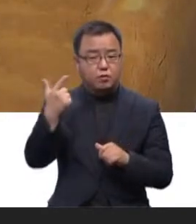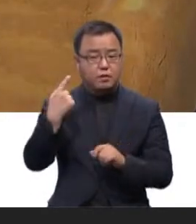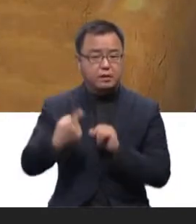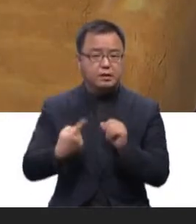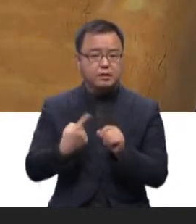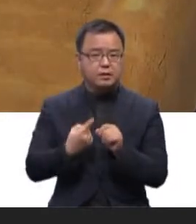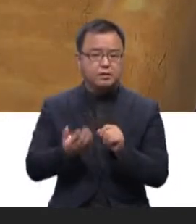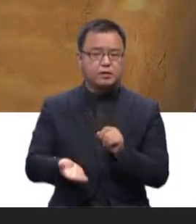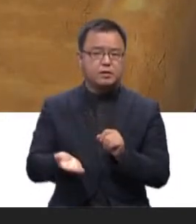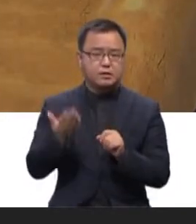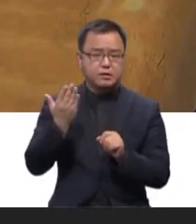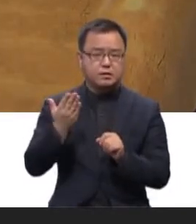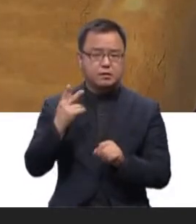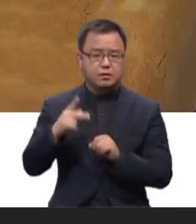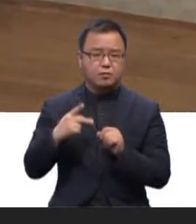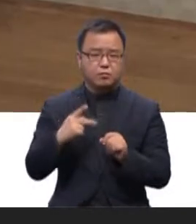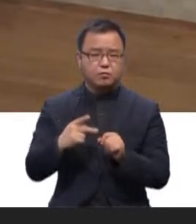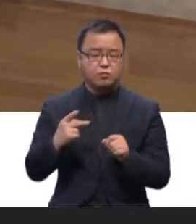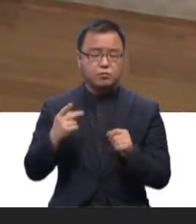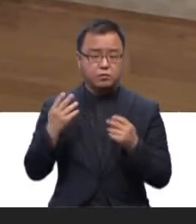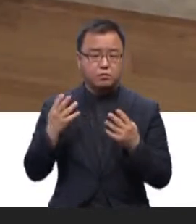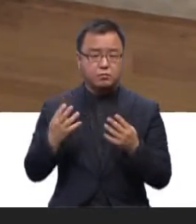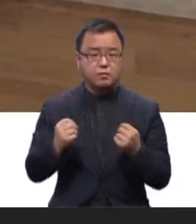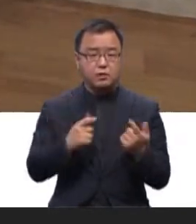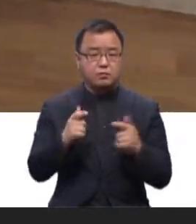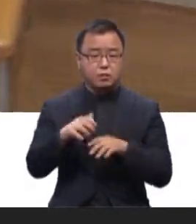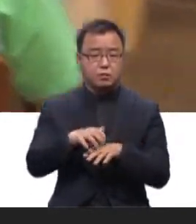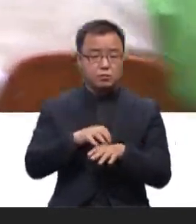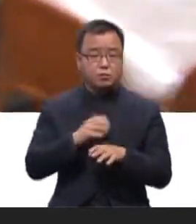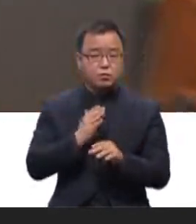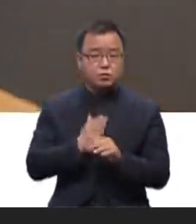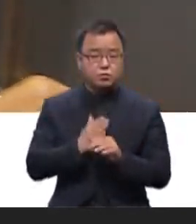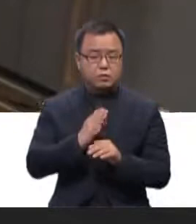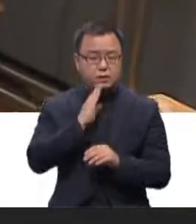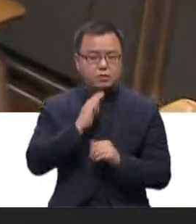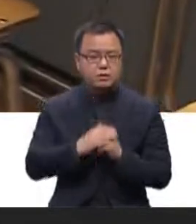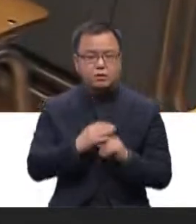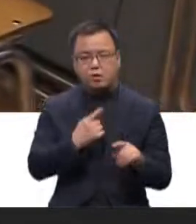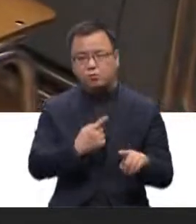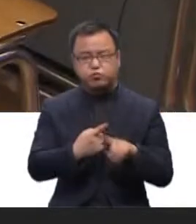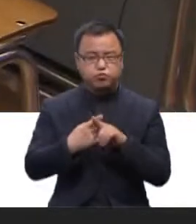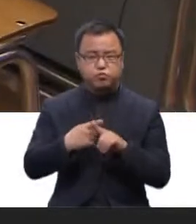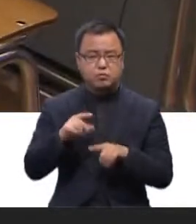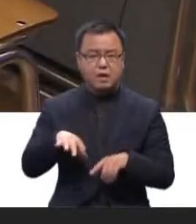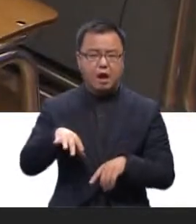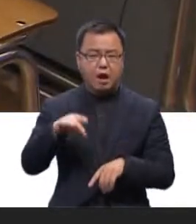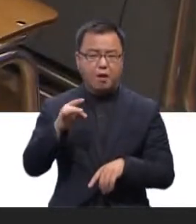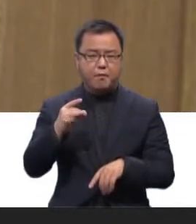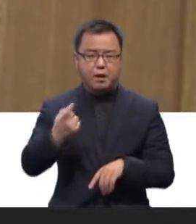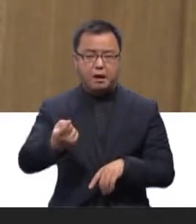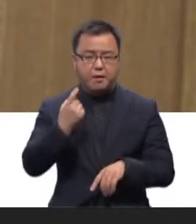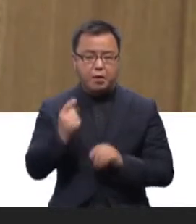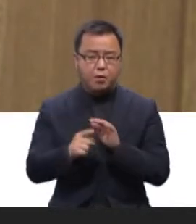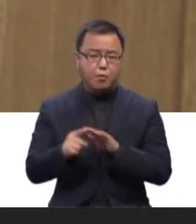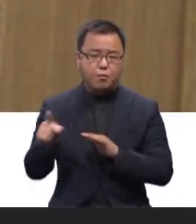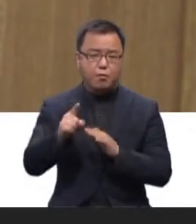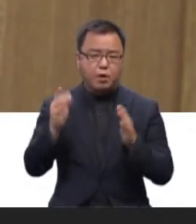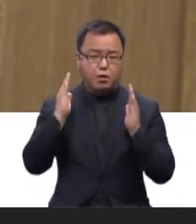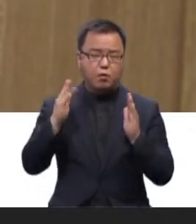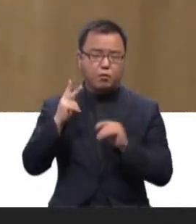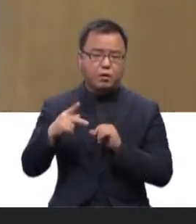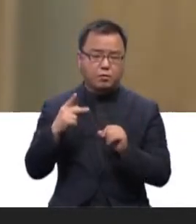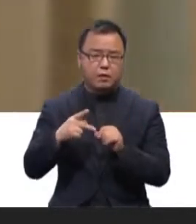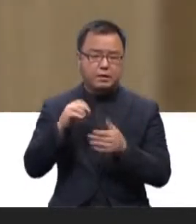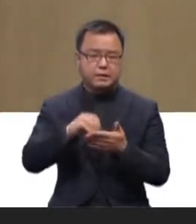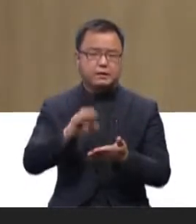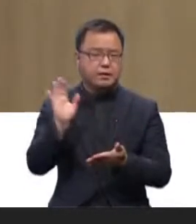이상의 선행위주 프로그램이 구성이 되어 있기 때문에 무턱대고 선행 프로그램을 등록하는 것은 좀 피해야 될